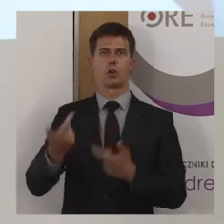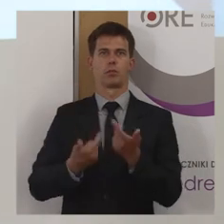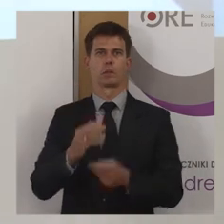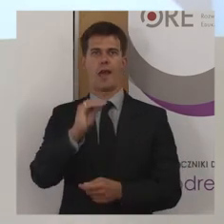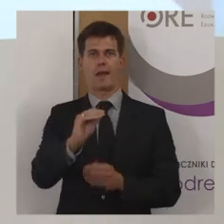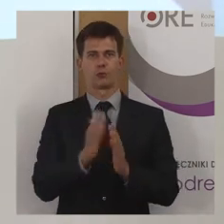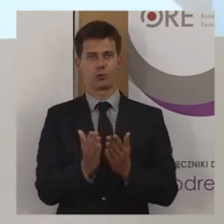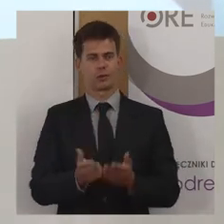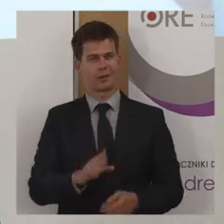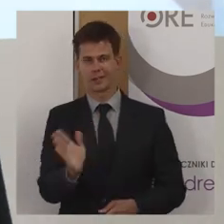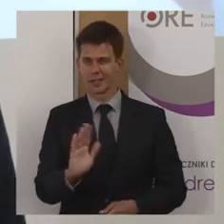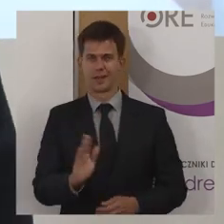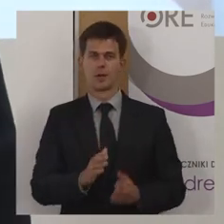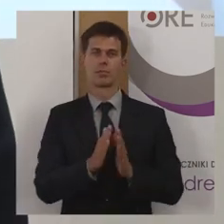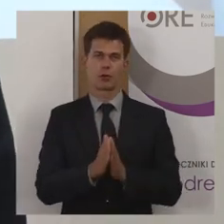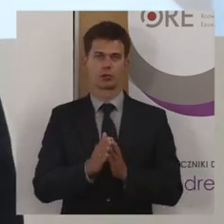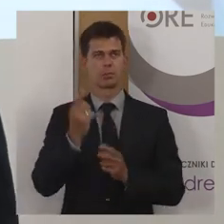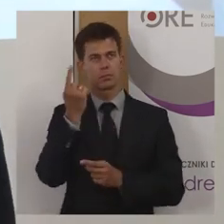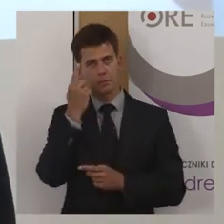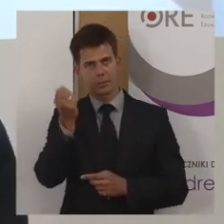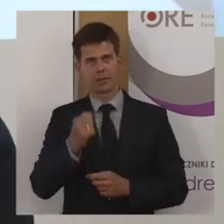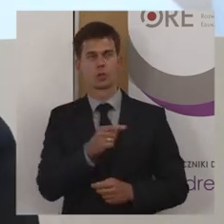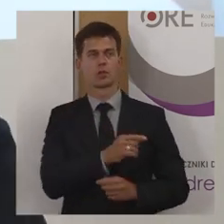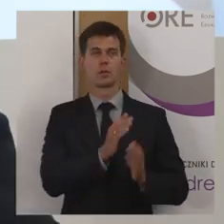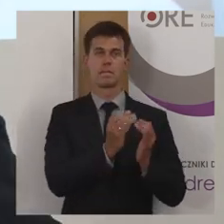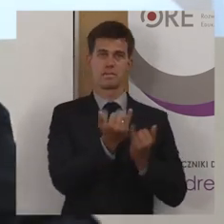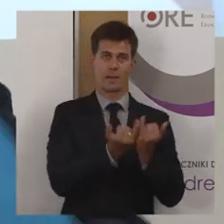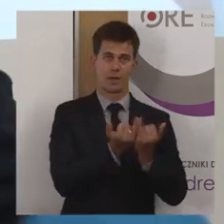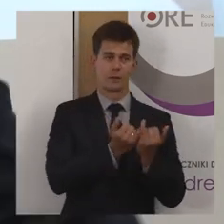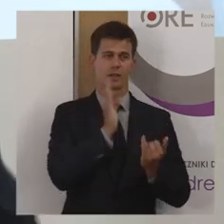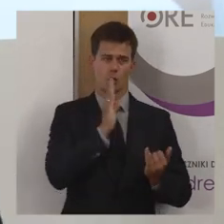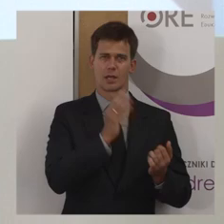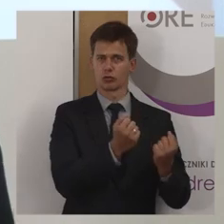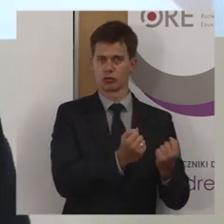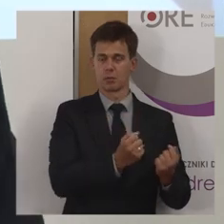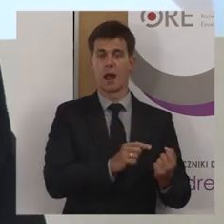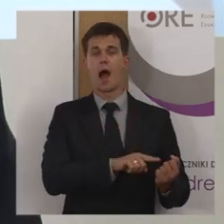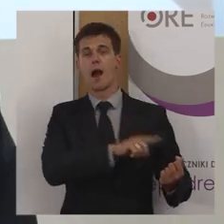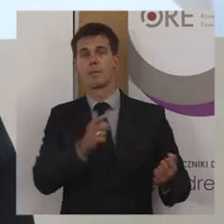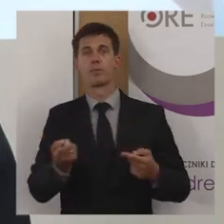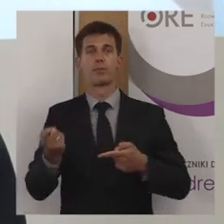jakiś sposób wyeliminuje cały ten dorobek, który został stworzony. To jest pewien dodatek, który przez lata będzie się budował.